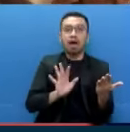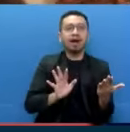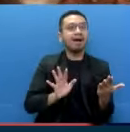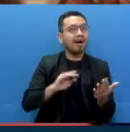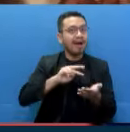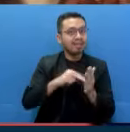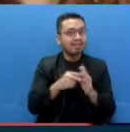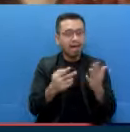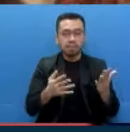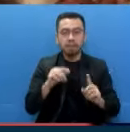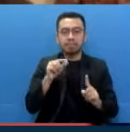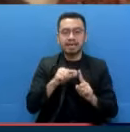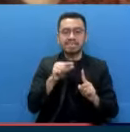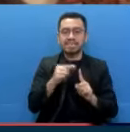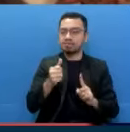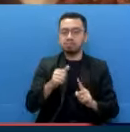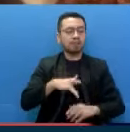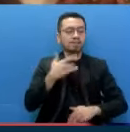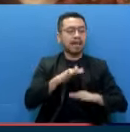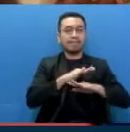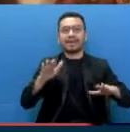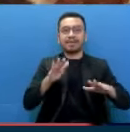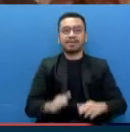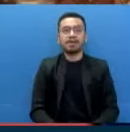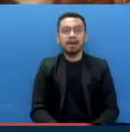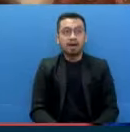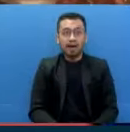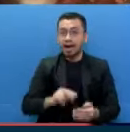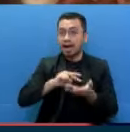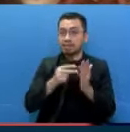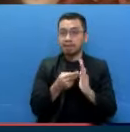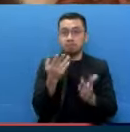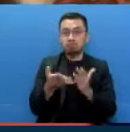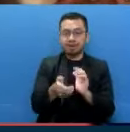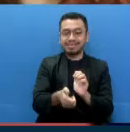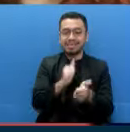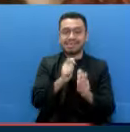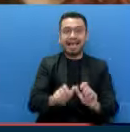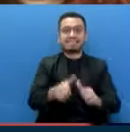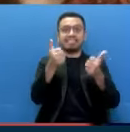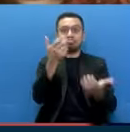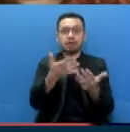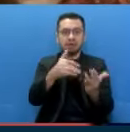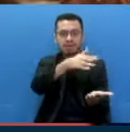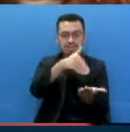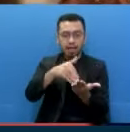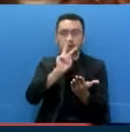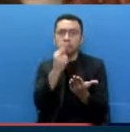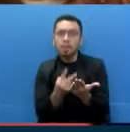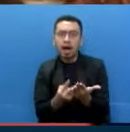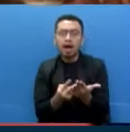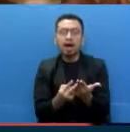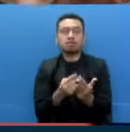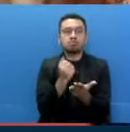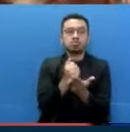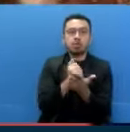PG sendiri kan Dan saya yakin bahwa kepolisian tentu tidak akan memanipulasi data ini ya jadi misalnya datanya mengatakan tidak